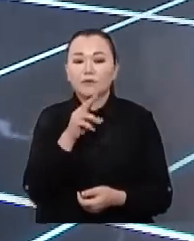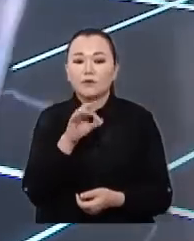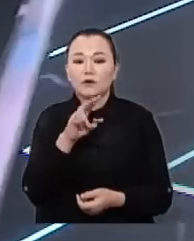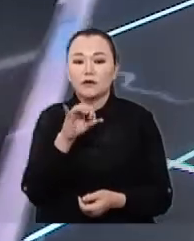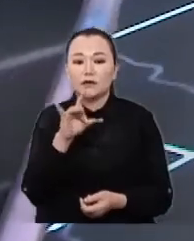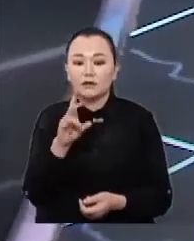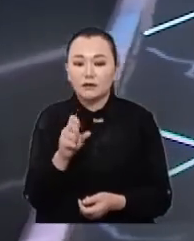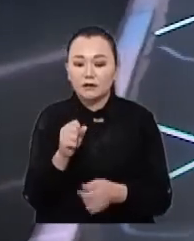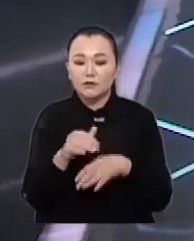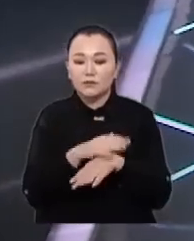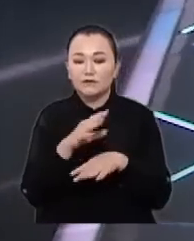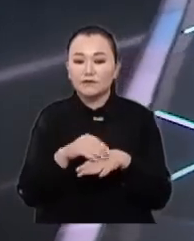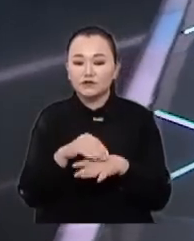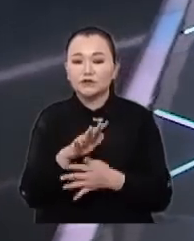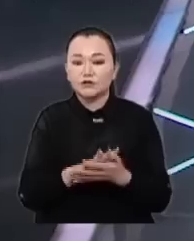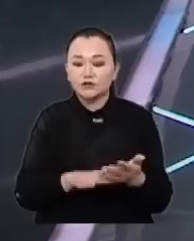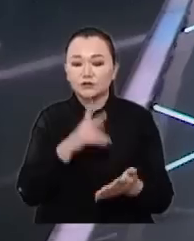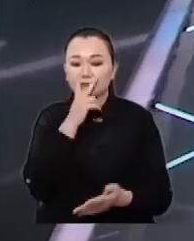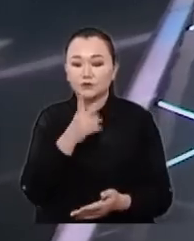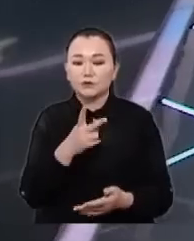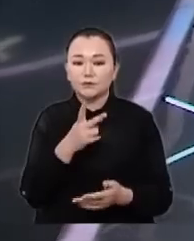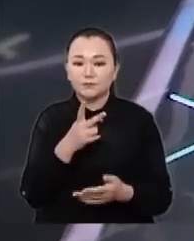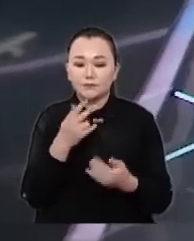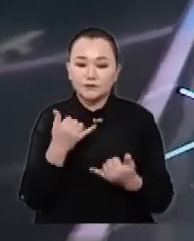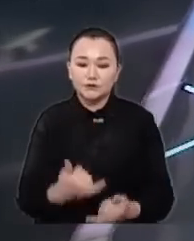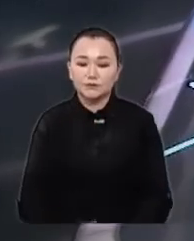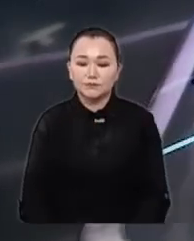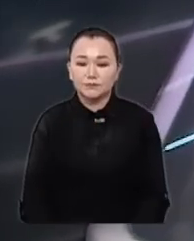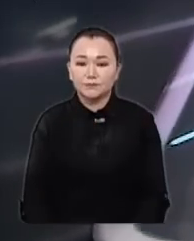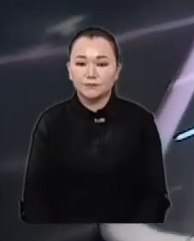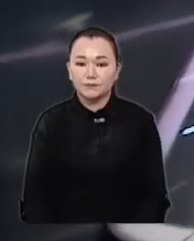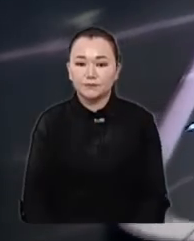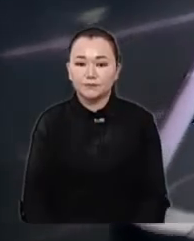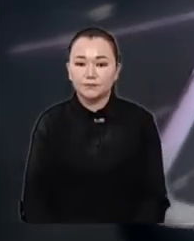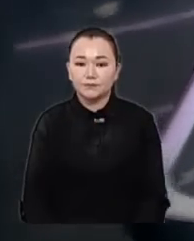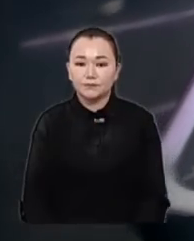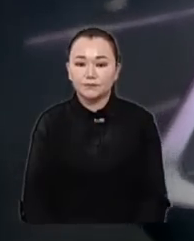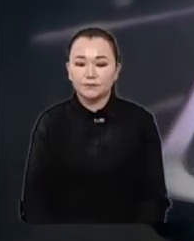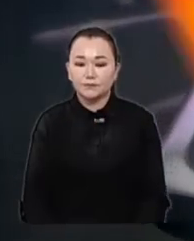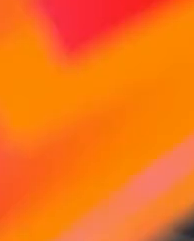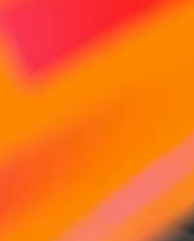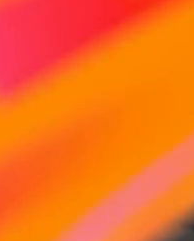Кеш жарык курметтүү көрөрмен, хабарыбызды карай жалгастырабыз, азыр көрөтүндөрүңүз.